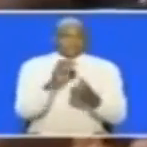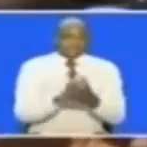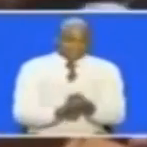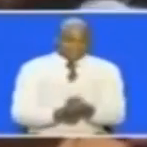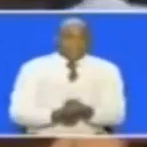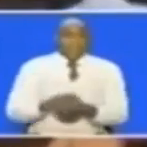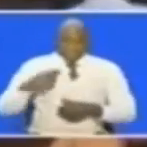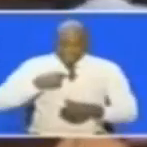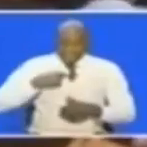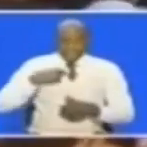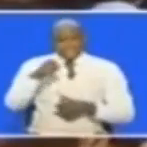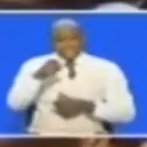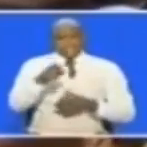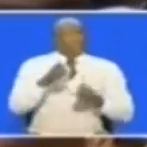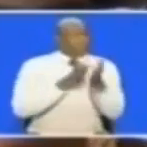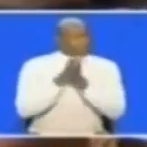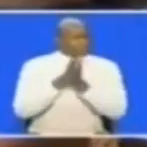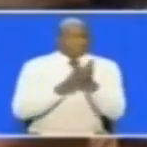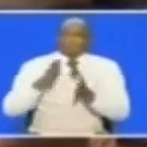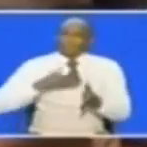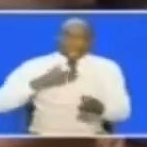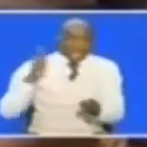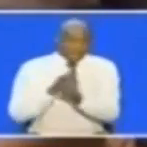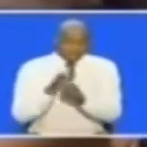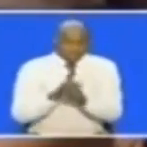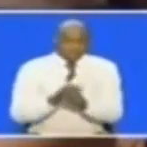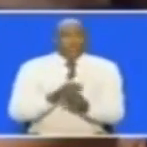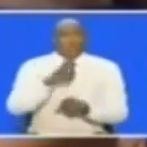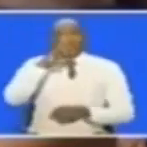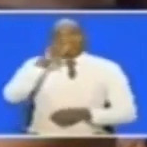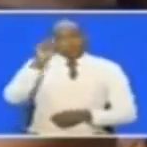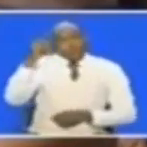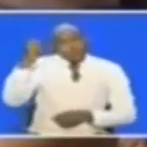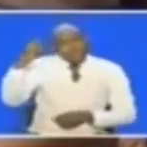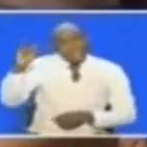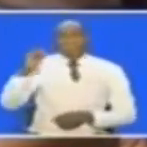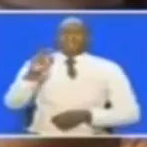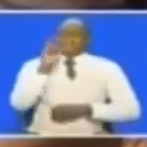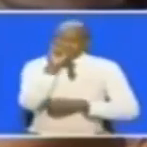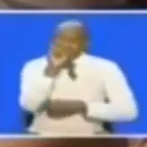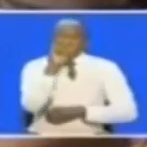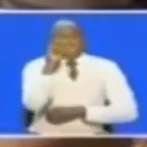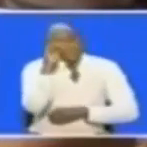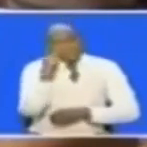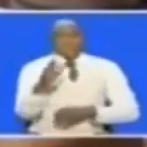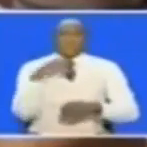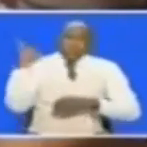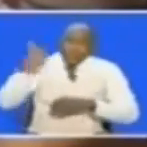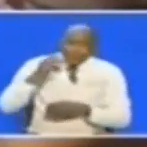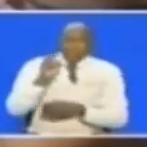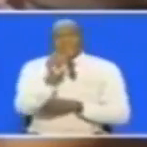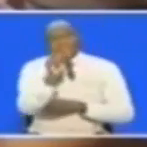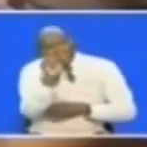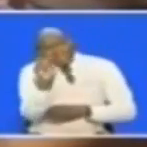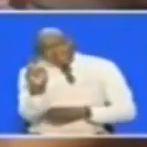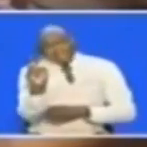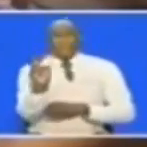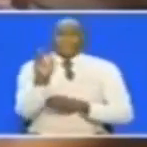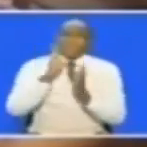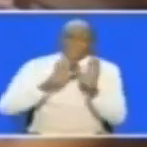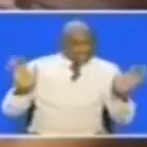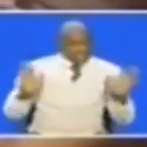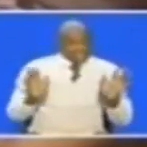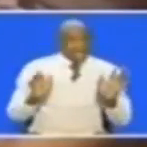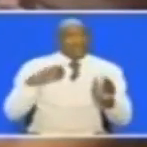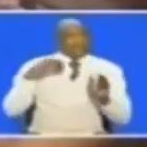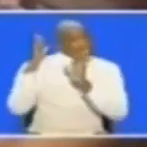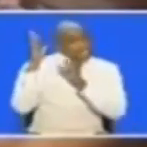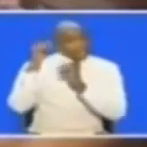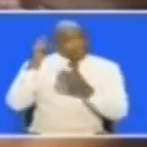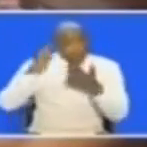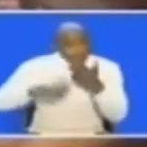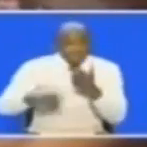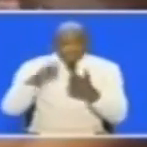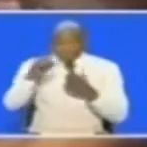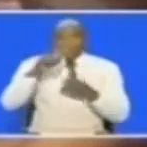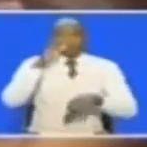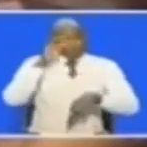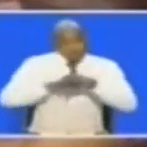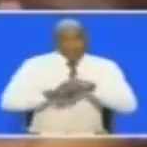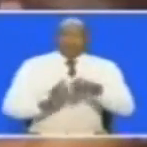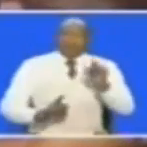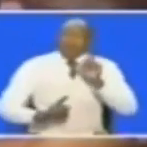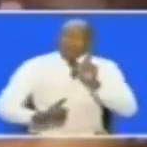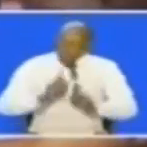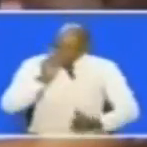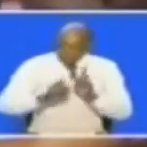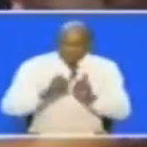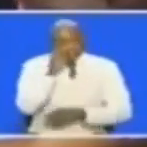me, I'm motivated because Rooney ni mchezaji tumekuwa tukiona kwa TV kila mahali, tumemcheki, tuna expect ni mchezaji